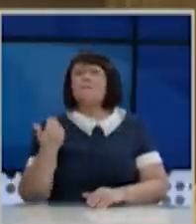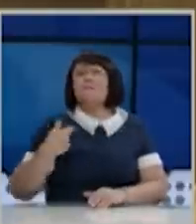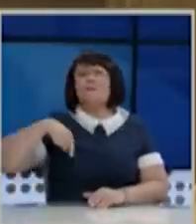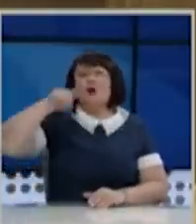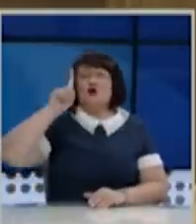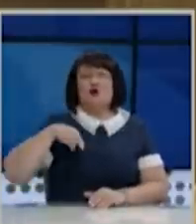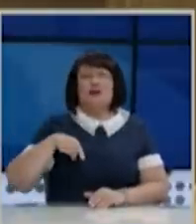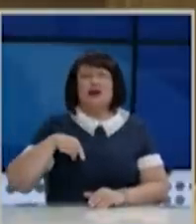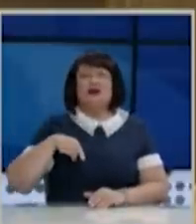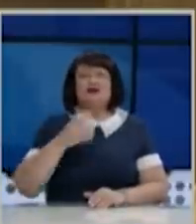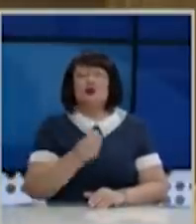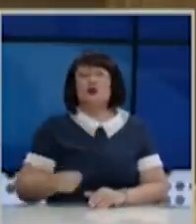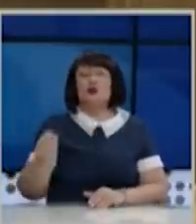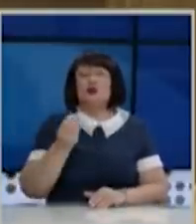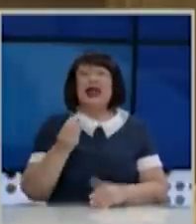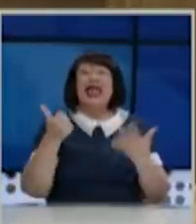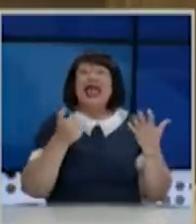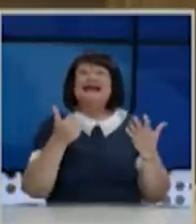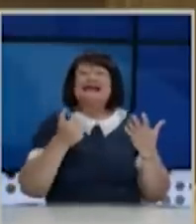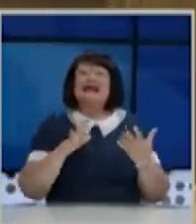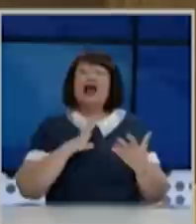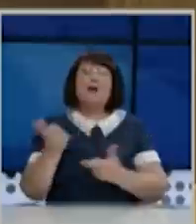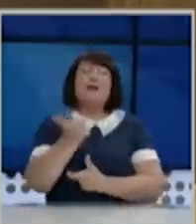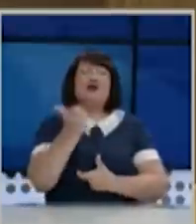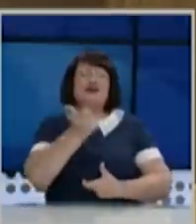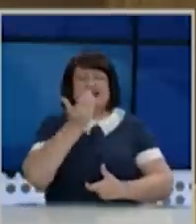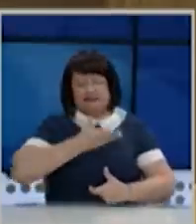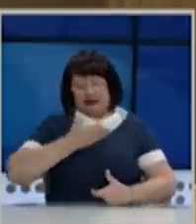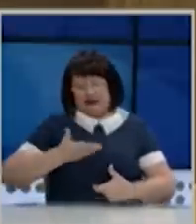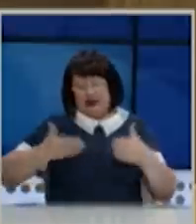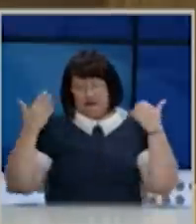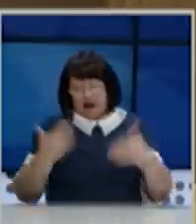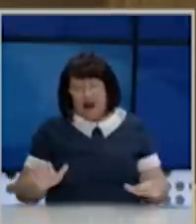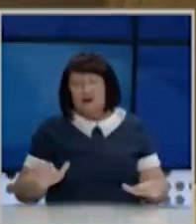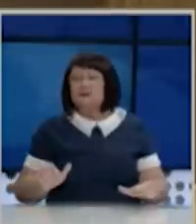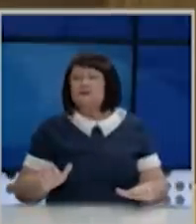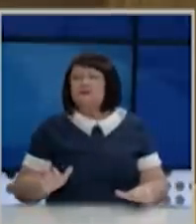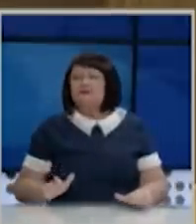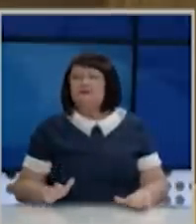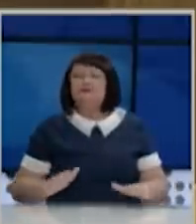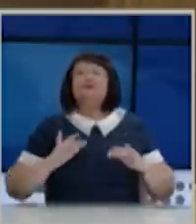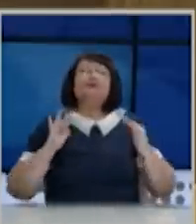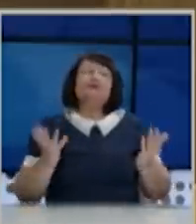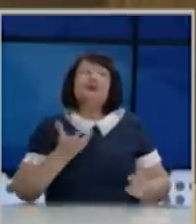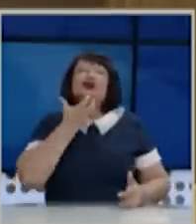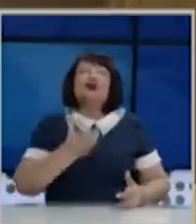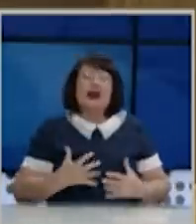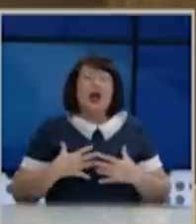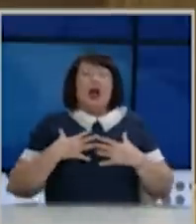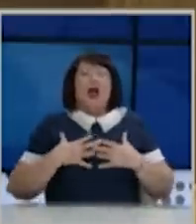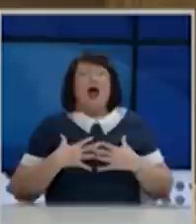μέρες περισσότερους πάνω από 60 πυροσβέστες τραυματισμένους ή να έχουν παρουσιάσει σοβαρά